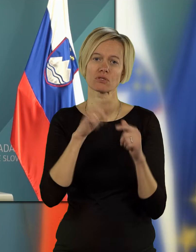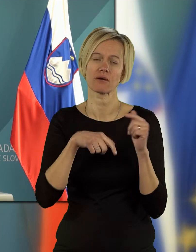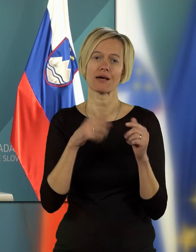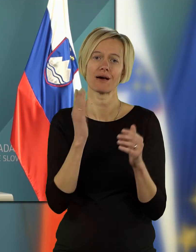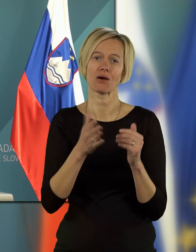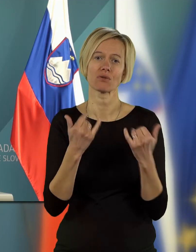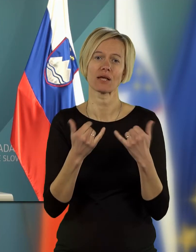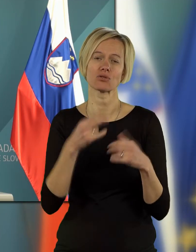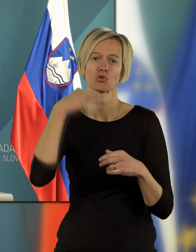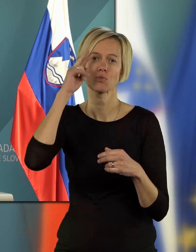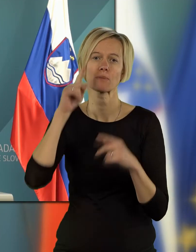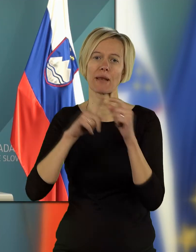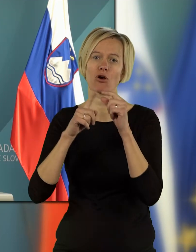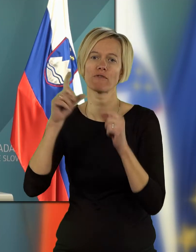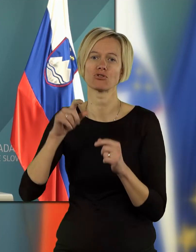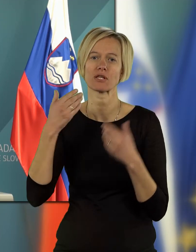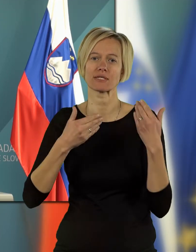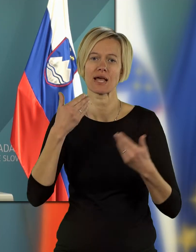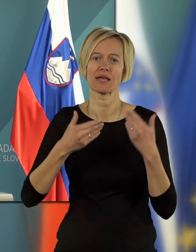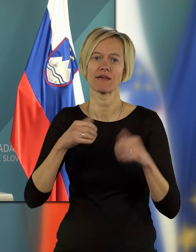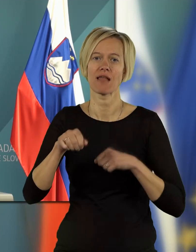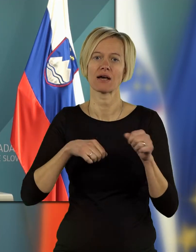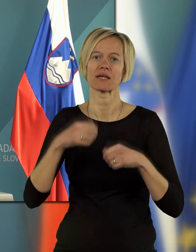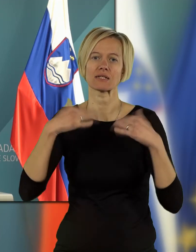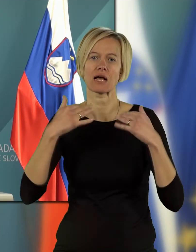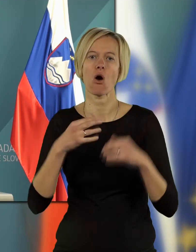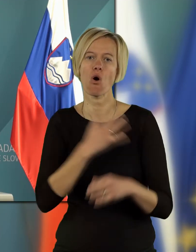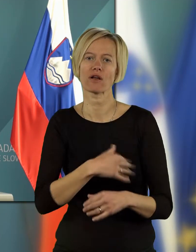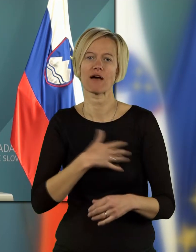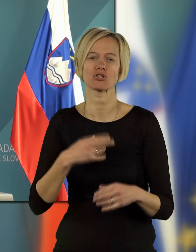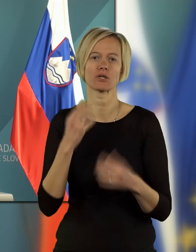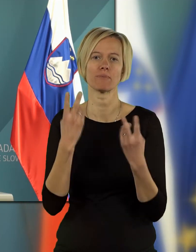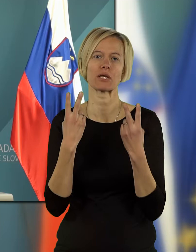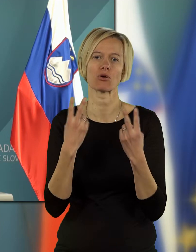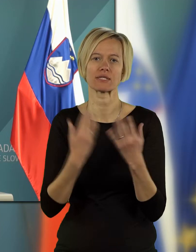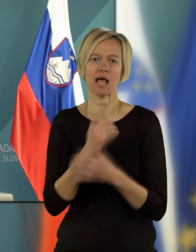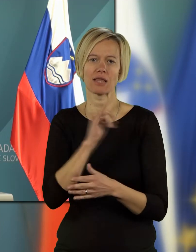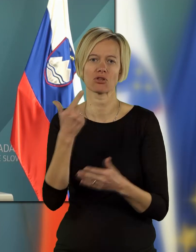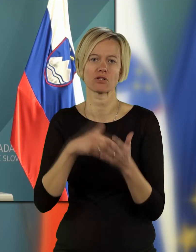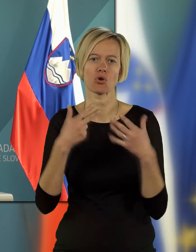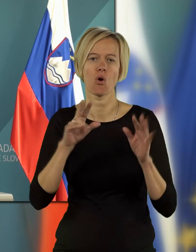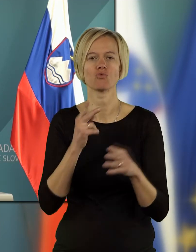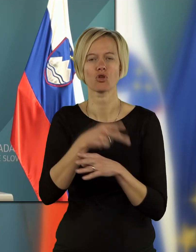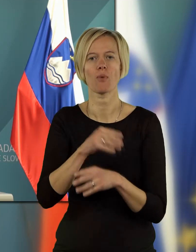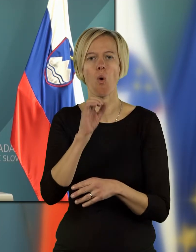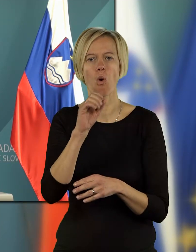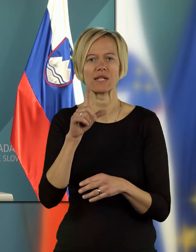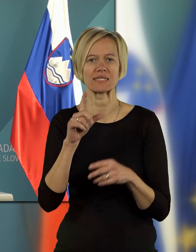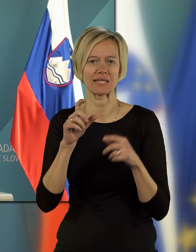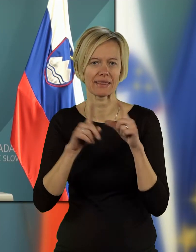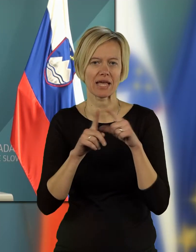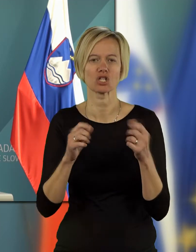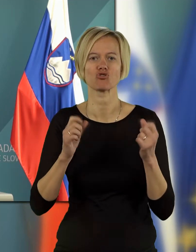to, ne. Ravno danes je gospod Plenković na seji vlade razlagal o hrvaških prioritetah za leto 2018, vstop v